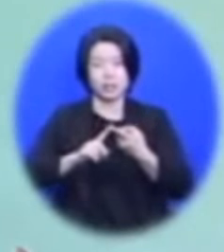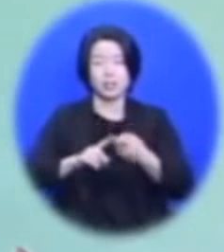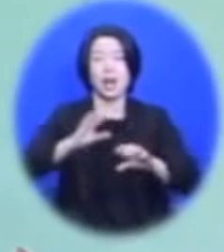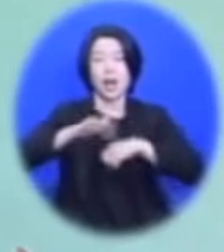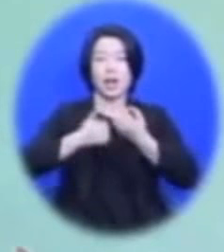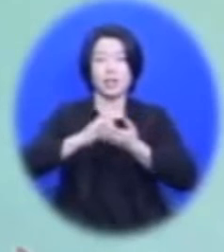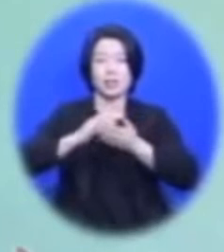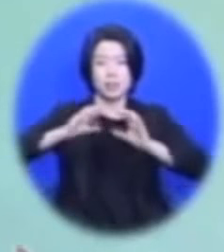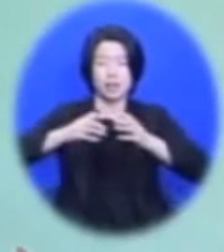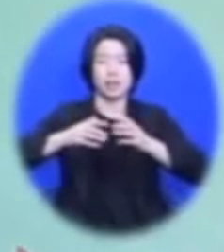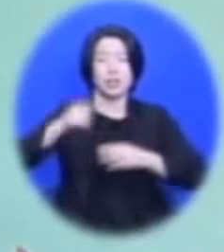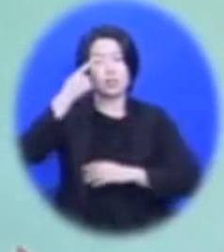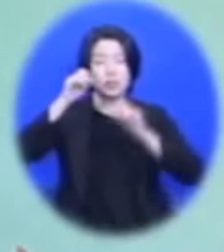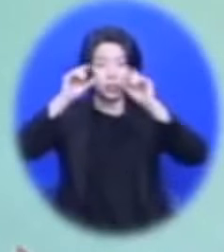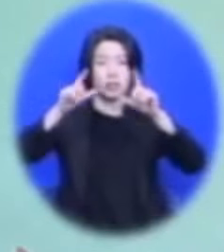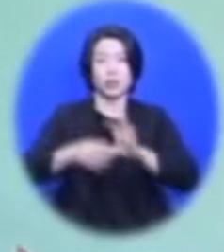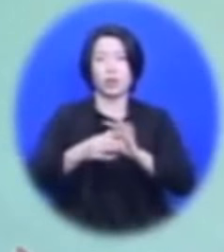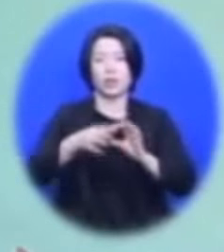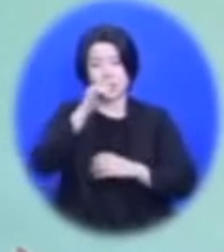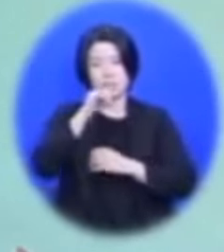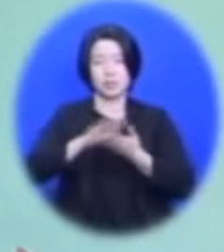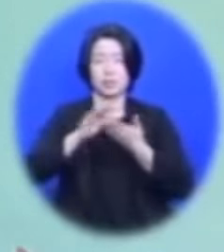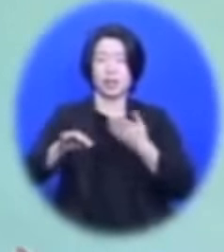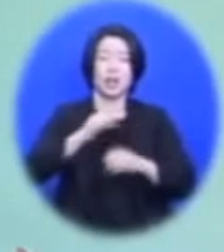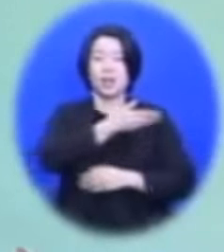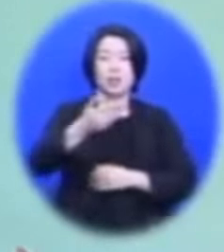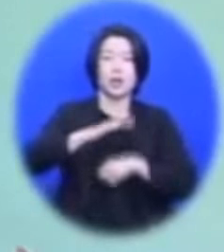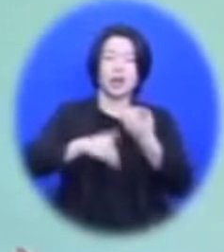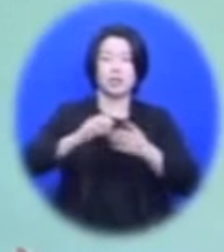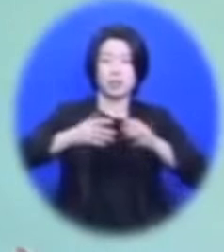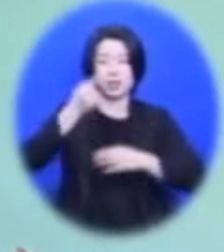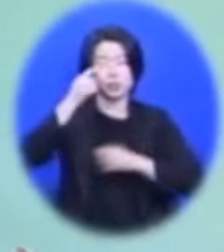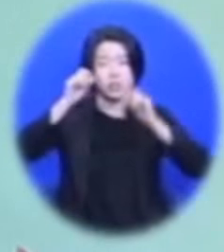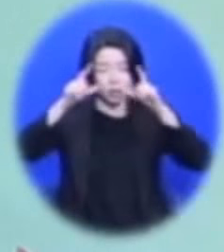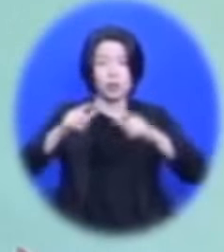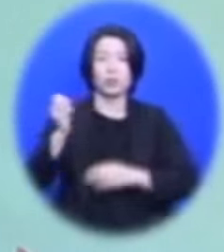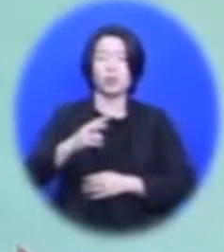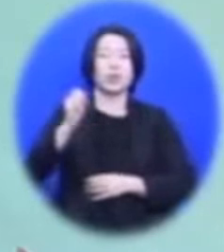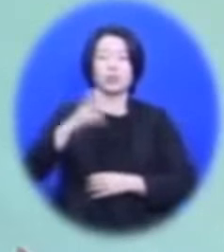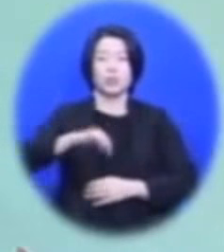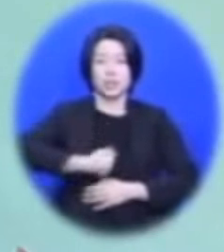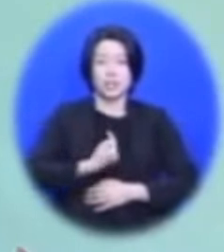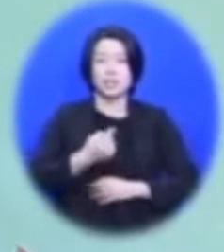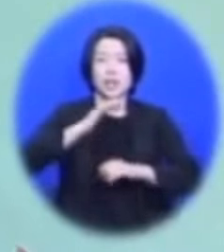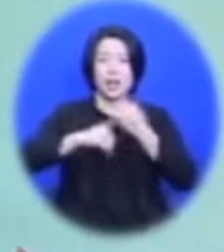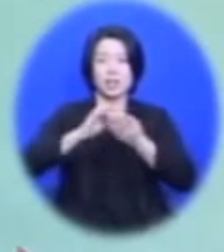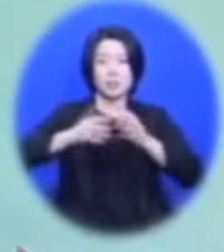나라의 눈이 뜨인 것에 관련이 있습니다. 여러분이 하나님의 나라의 눈이 열렸고 여러분 자신이 하나님의 나라